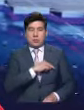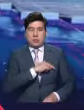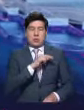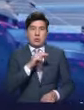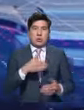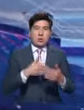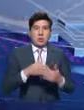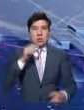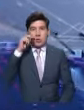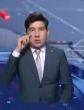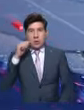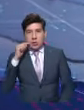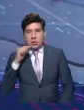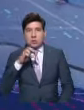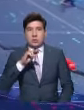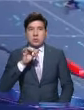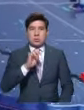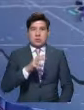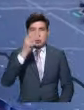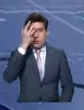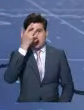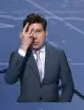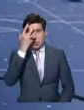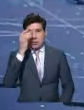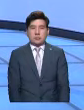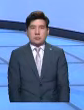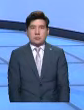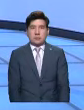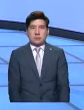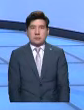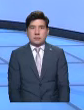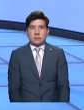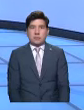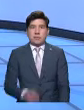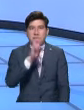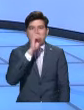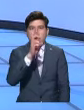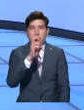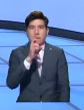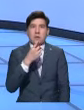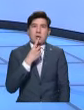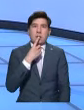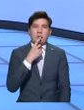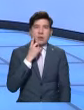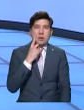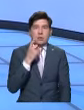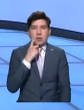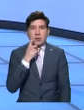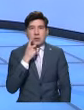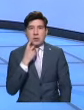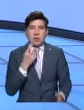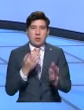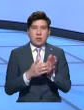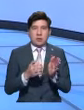Қытай, Үндістан, Түркия және Өзбекстан мемлекеттерінен келеді. Елімізде қант өндірісі тоқырау кезеңінде тұр. Ішкі